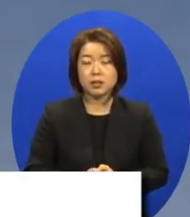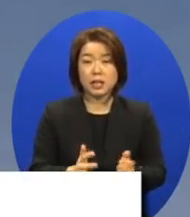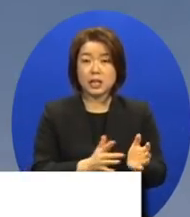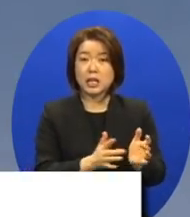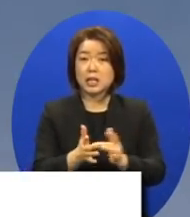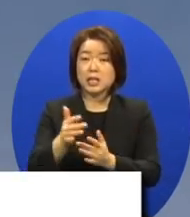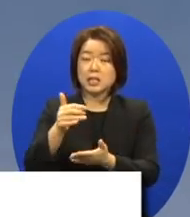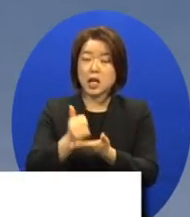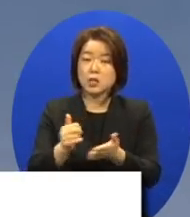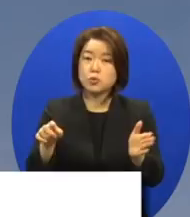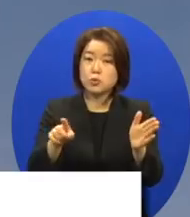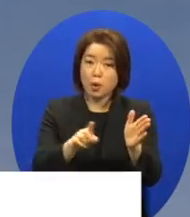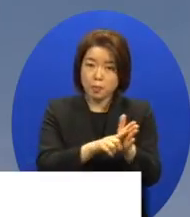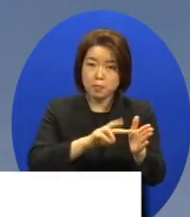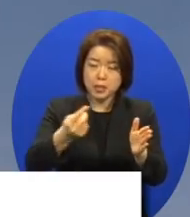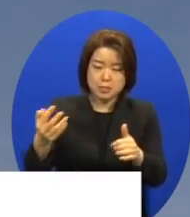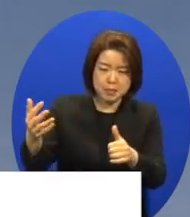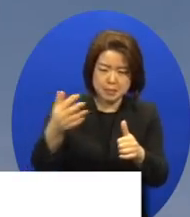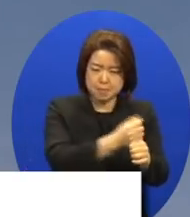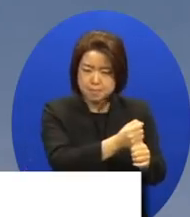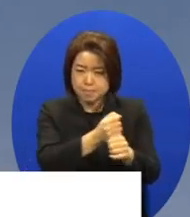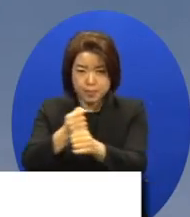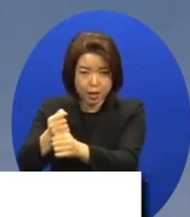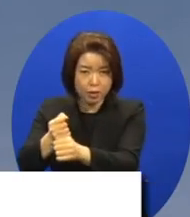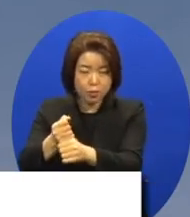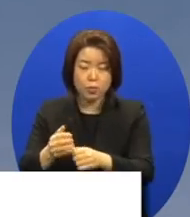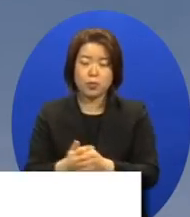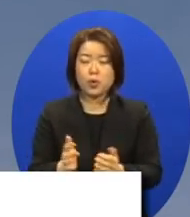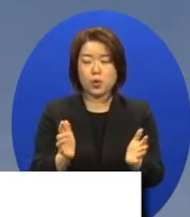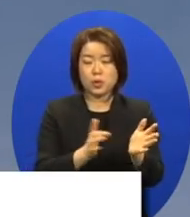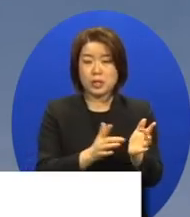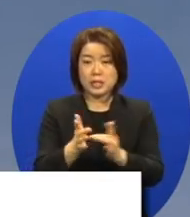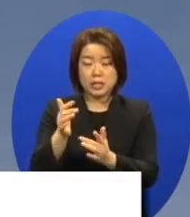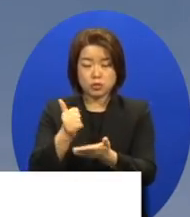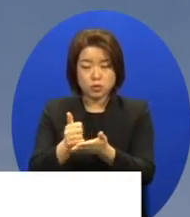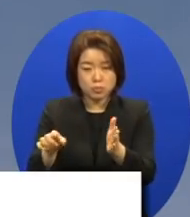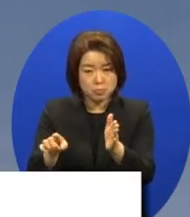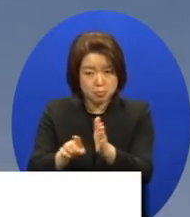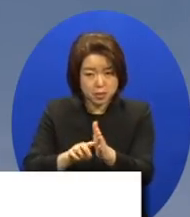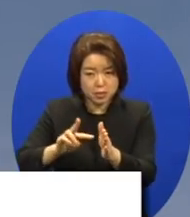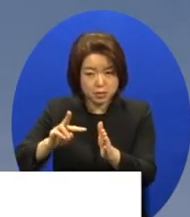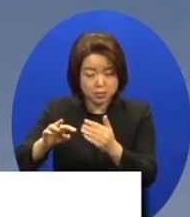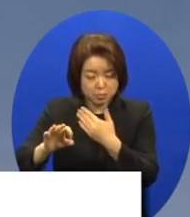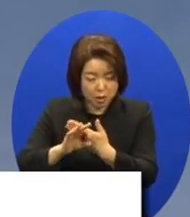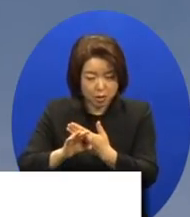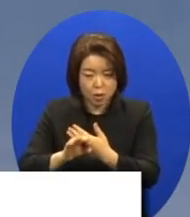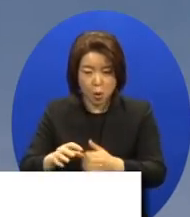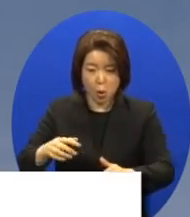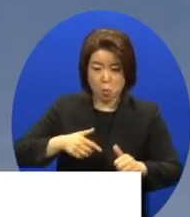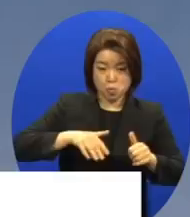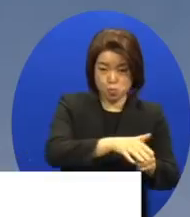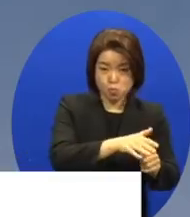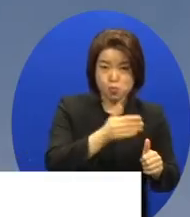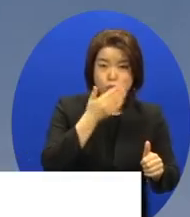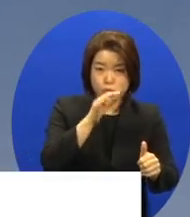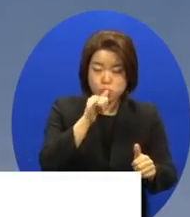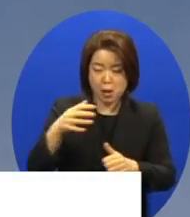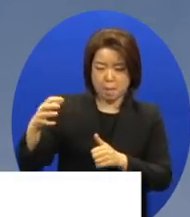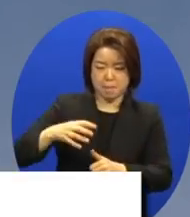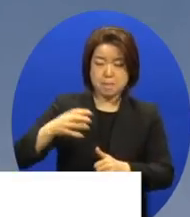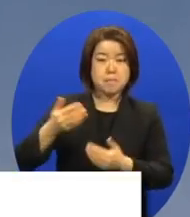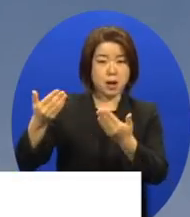믿으면 붙들려 가고 그리고 예수를 믿으면 죽을 수도 있는 핍박이 옵니다 이